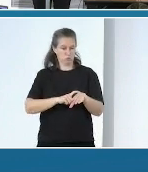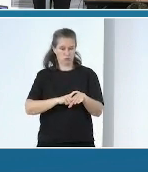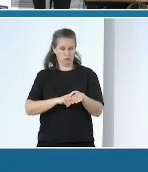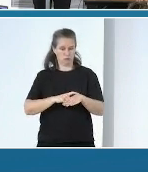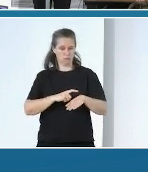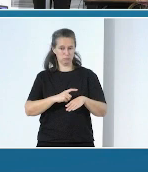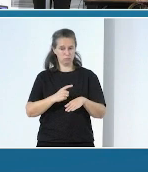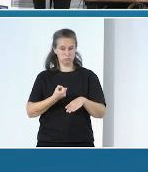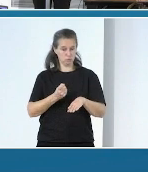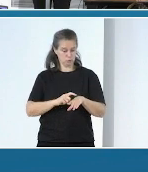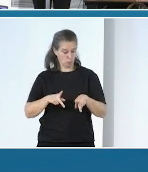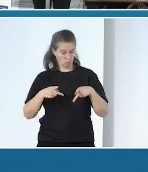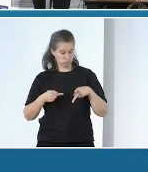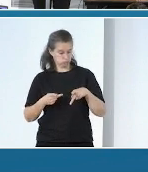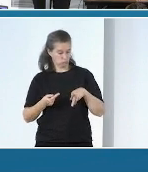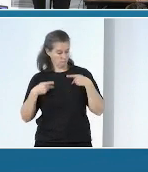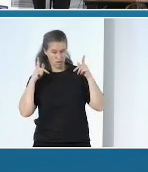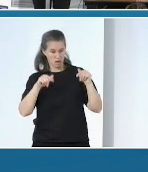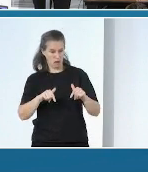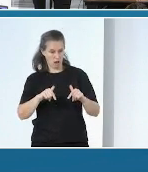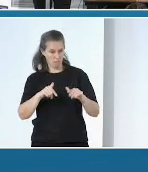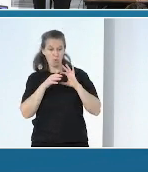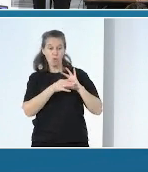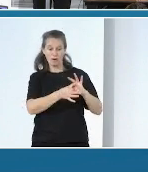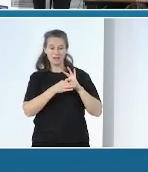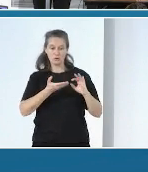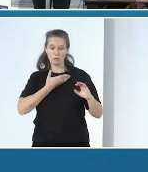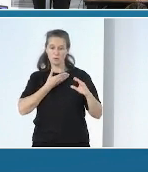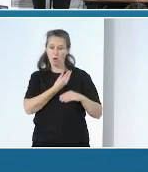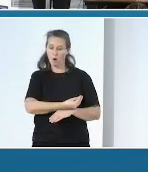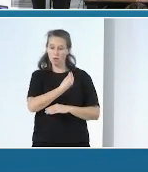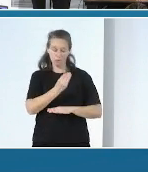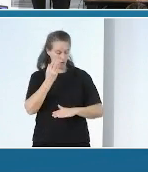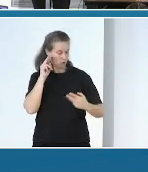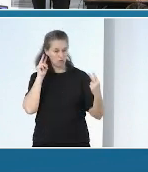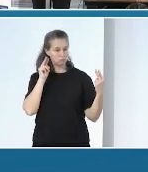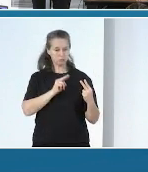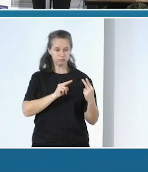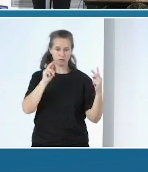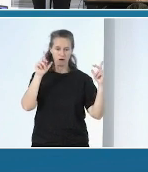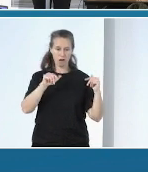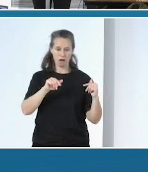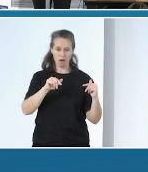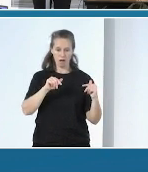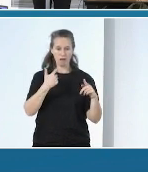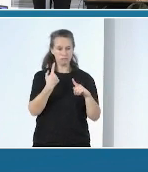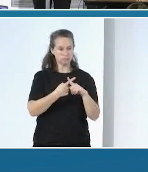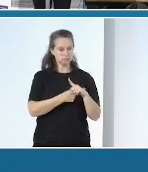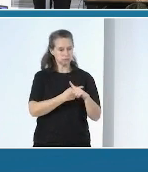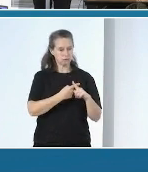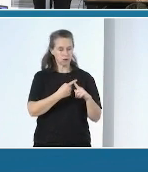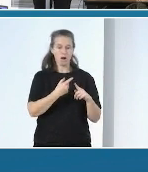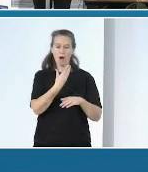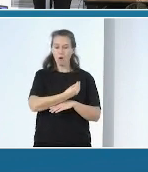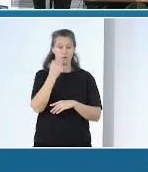vie pour pouvoir, dans la relation mère-enfant, pour pouvoir acquérir, et surtout chez